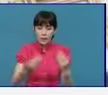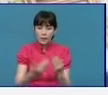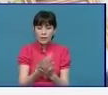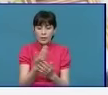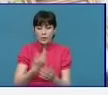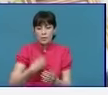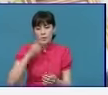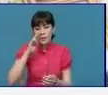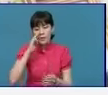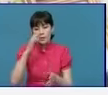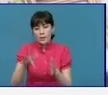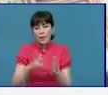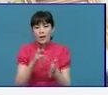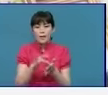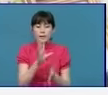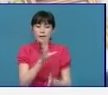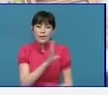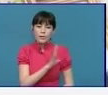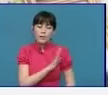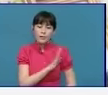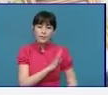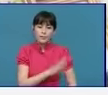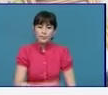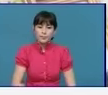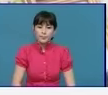өзіміз